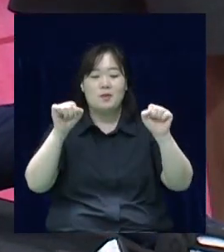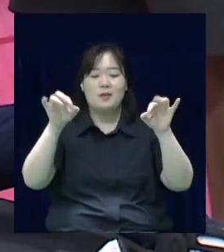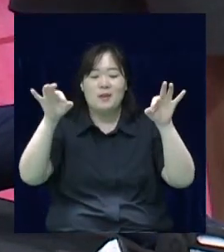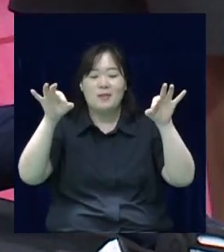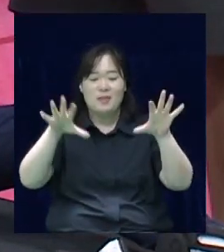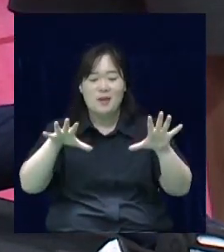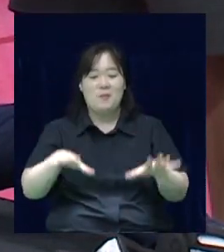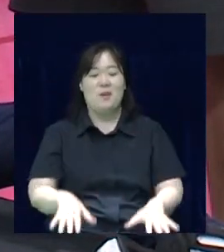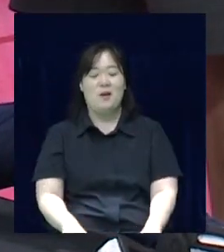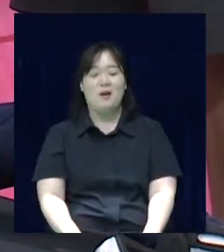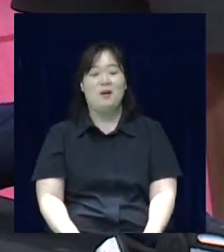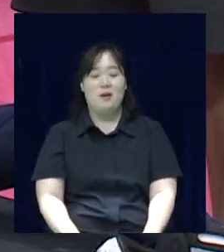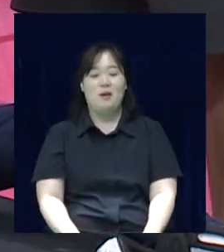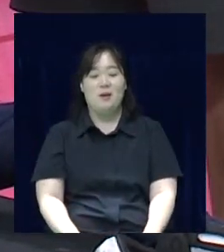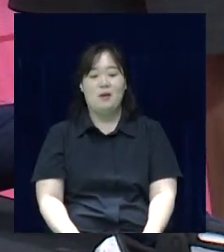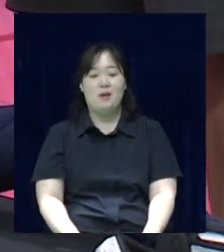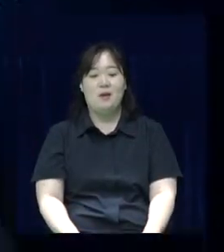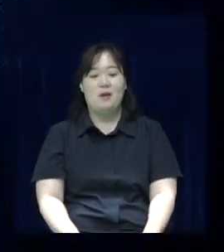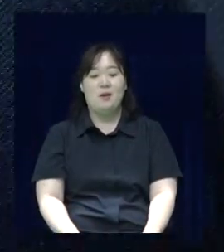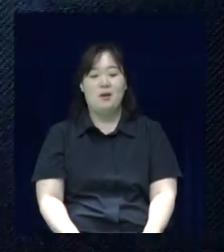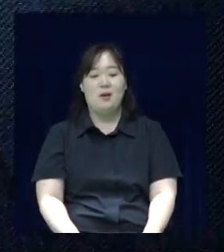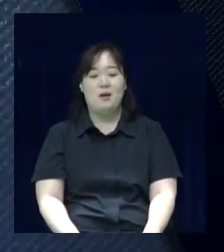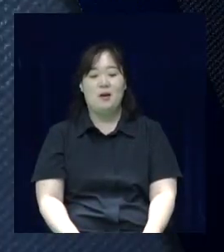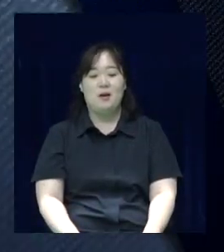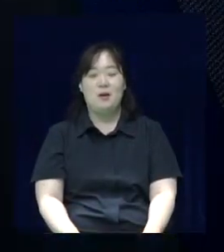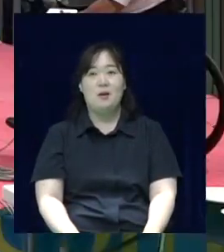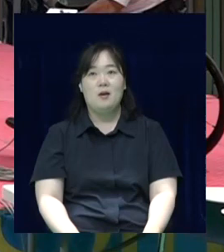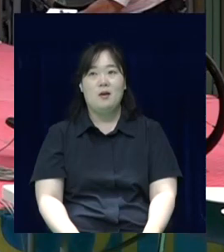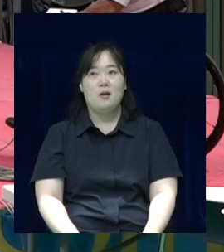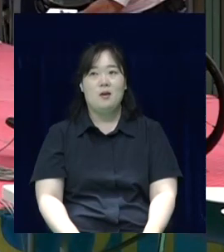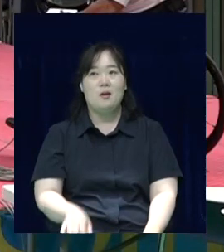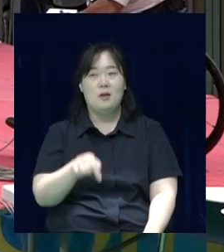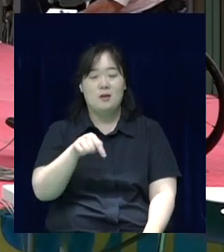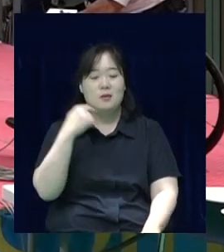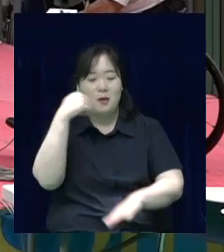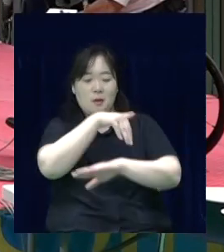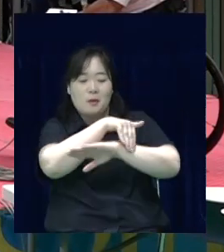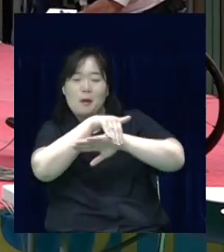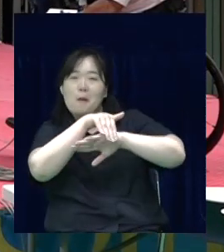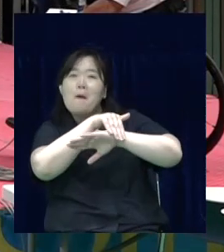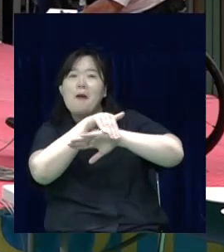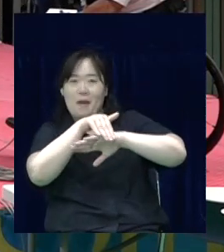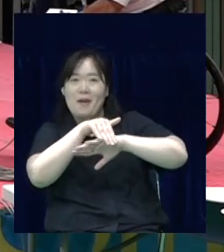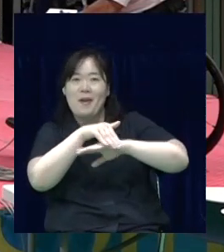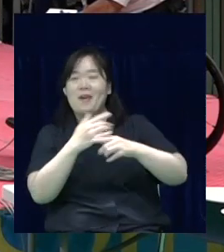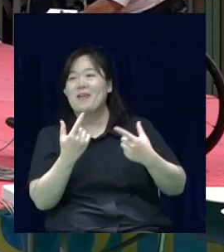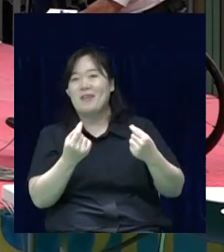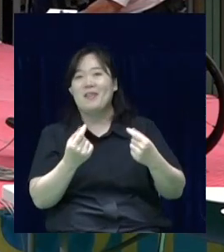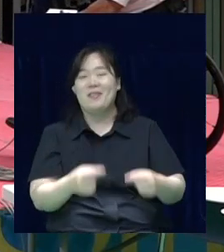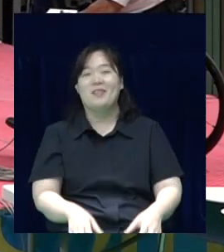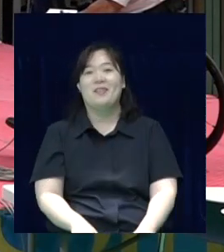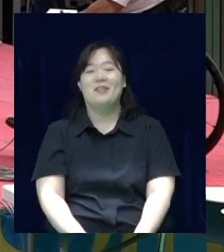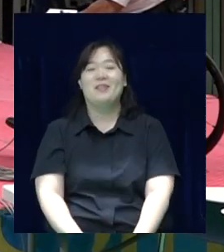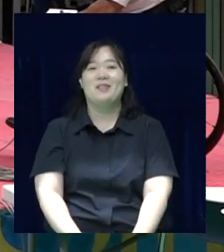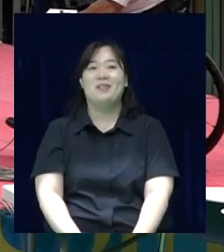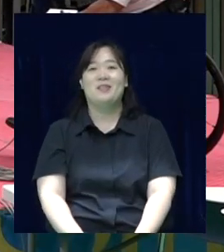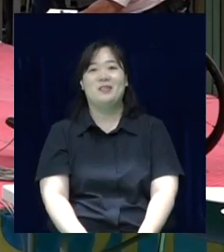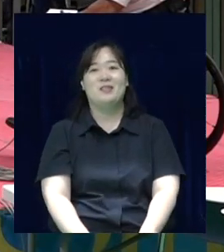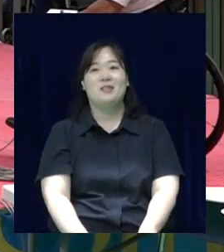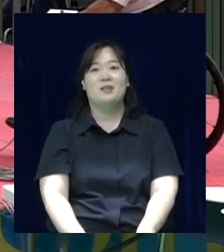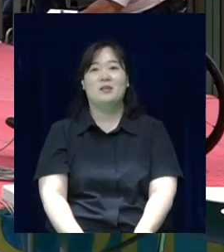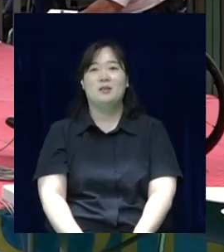예. 아하. 자, 이 부분을 좀 어떻게 보면은 그냥 전략적이라고 있다 그래야 되나요? 뭐, 예, 전략적이라 보시면 되죠.